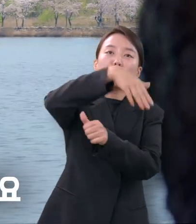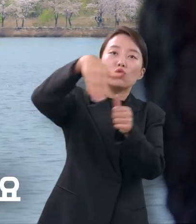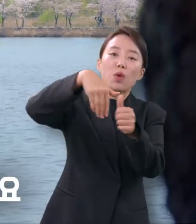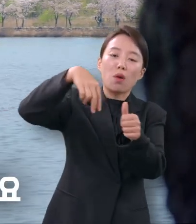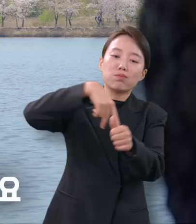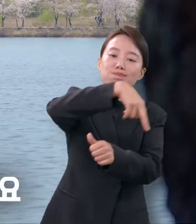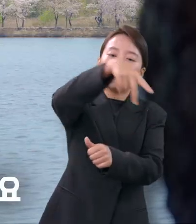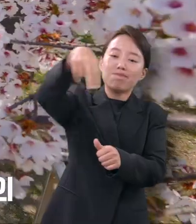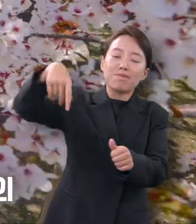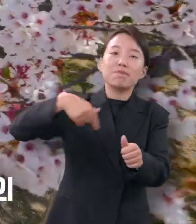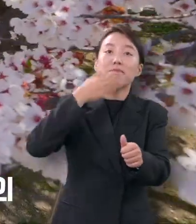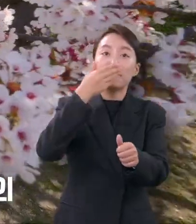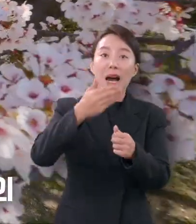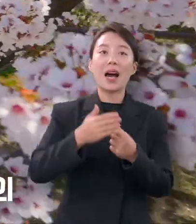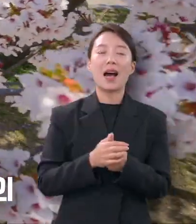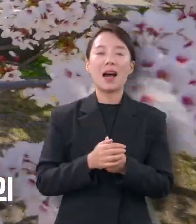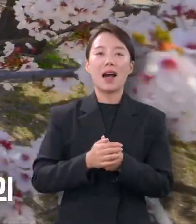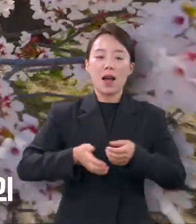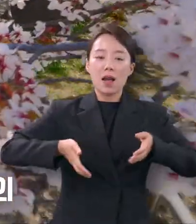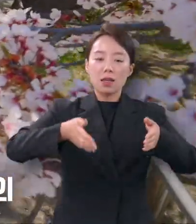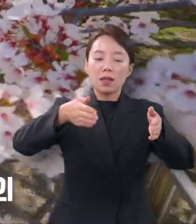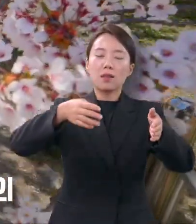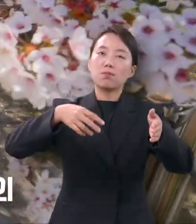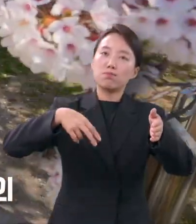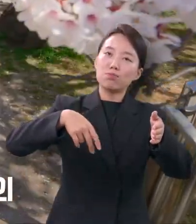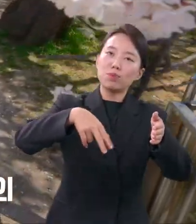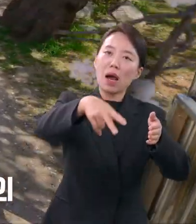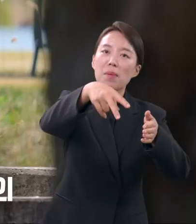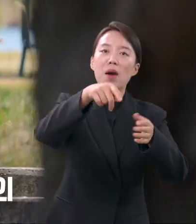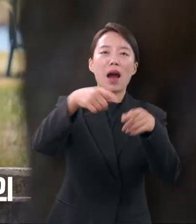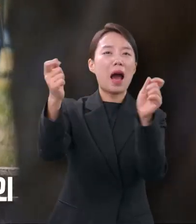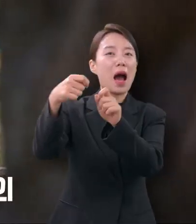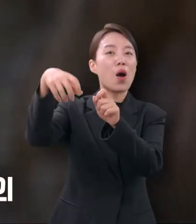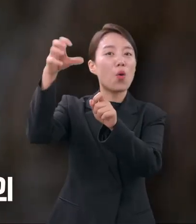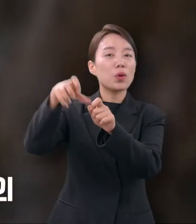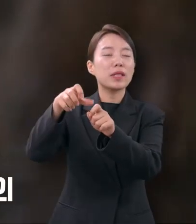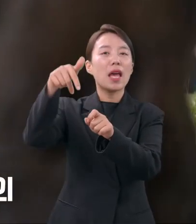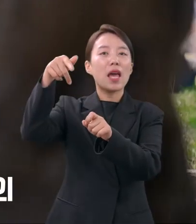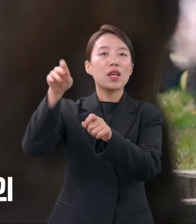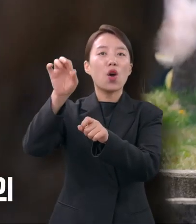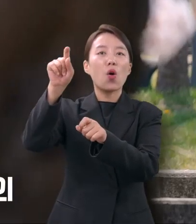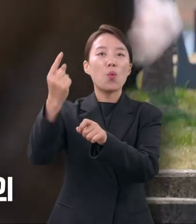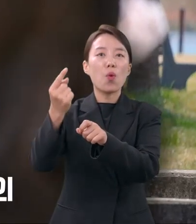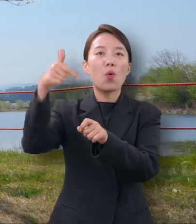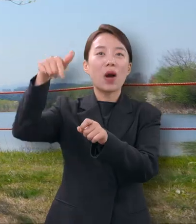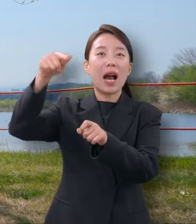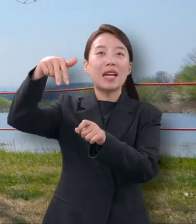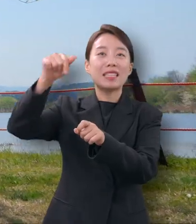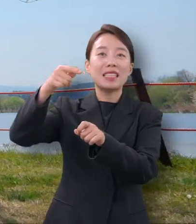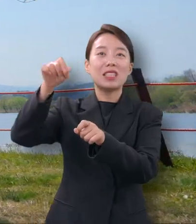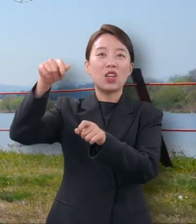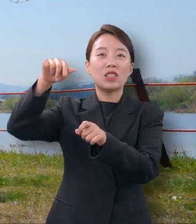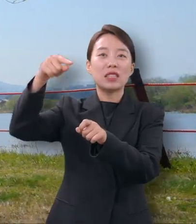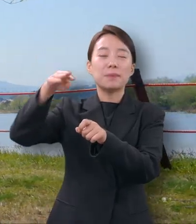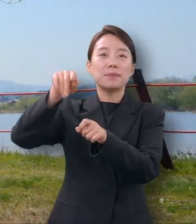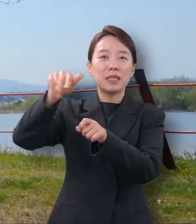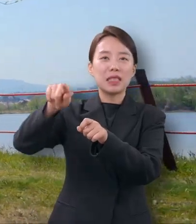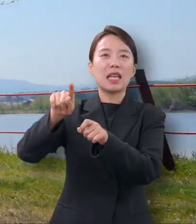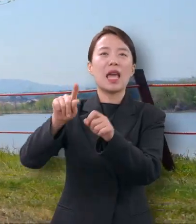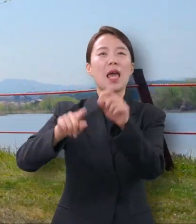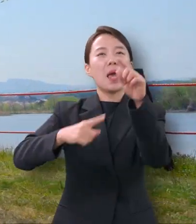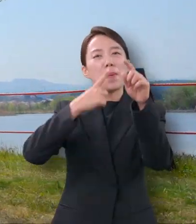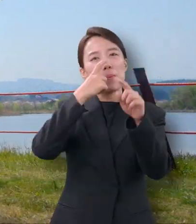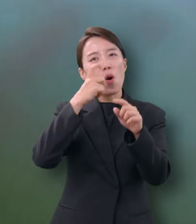있어요. 길을 따라가다 보면 멀지 않은 곳에 경포 가시연습지에 드넓고